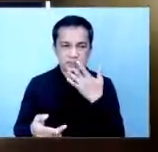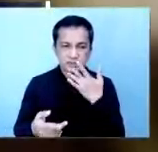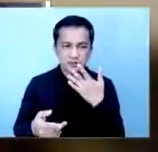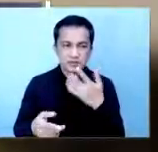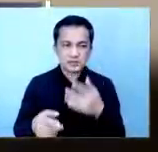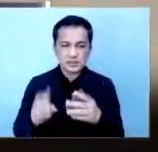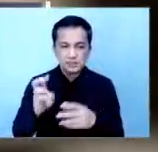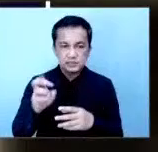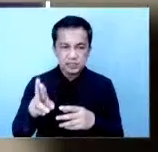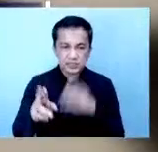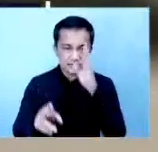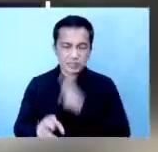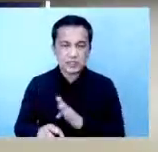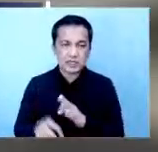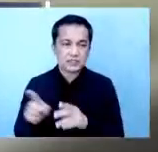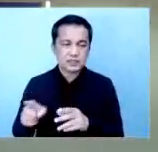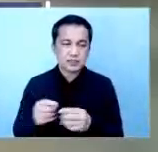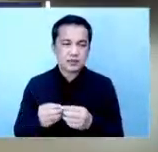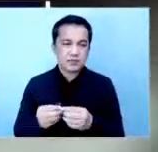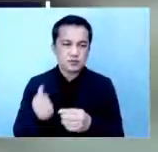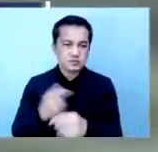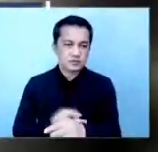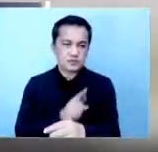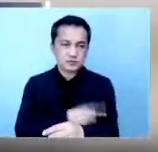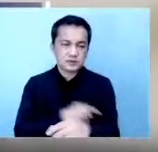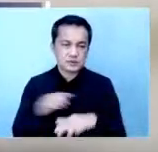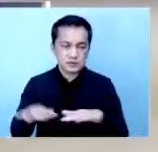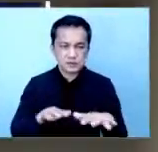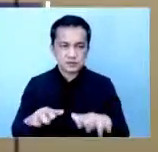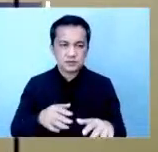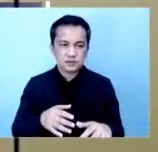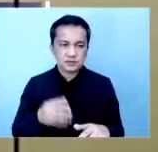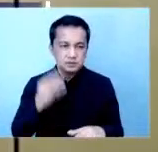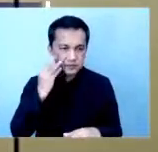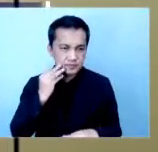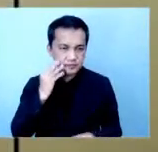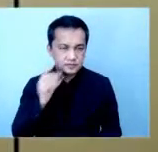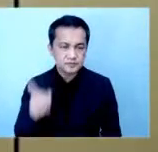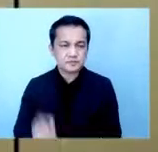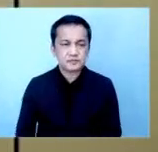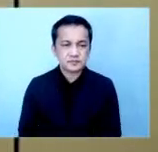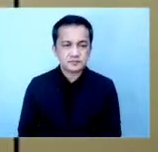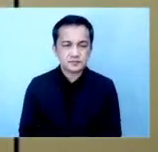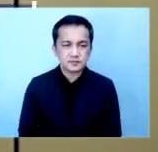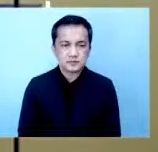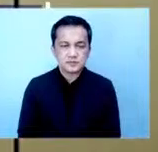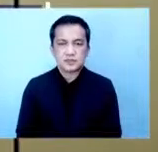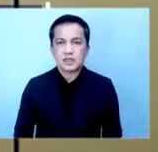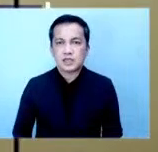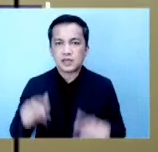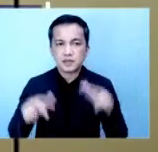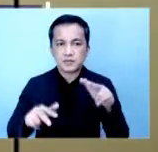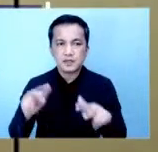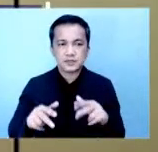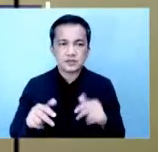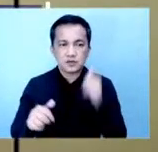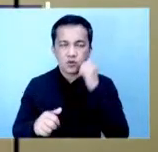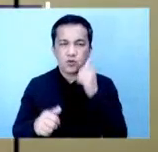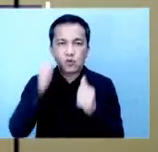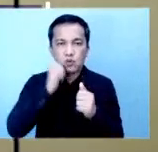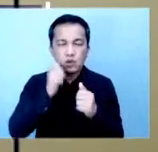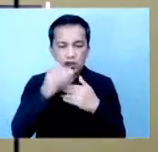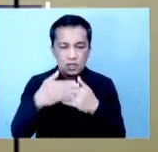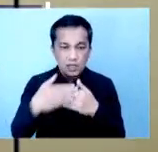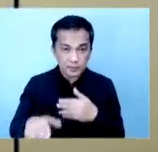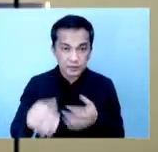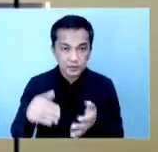banyo. Ito na raw ang pinakamalakas na lindol na naranasan niya. Nakakapag-panic kasi panay-panay yung aftershocks,